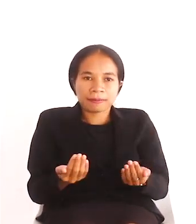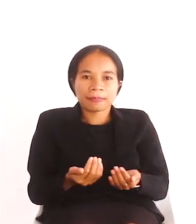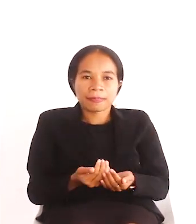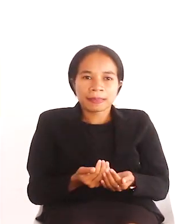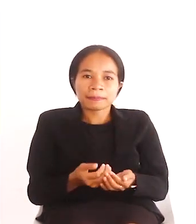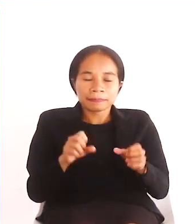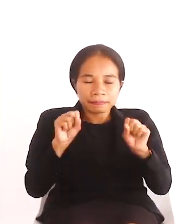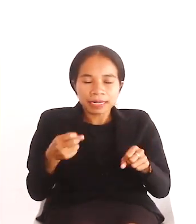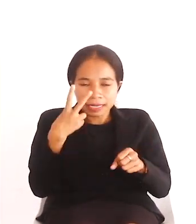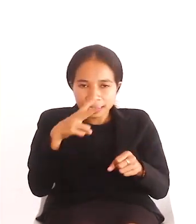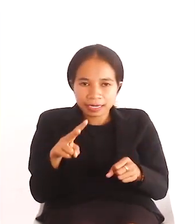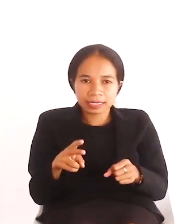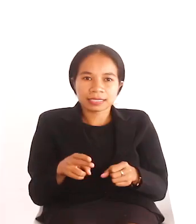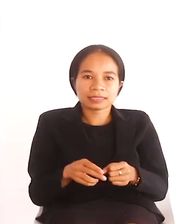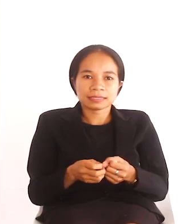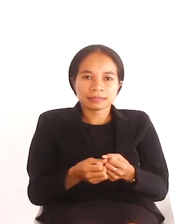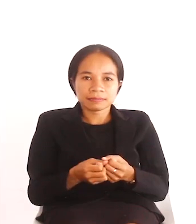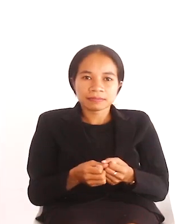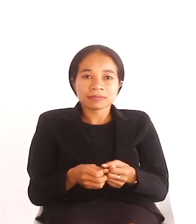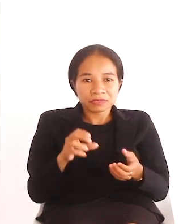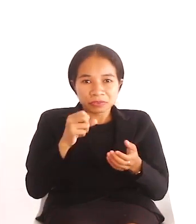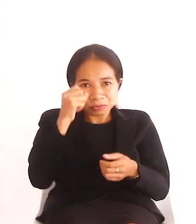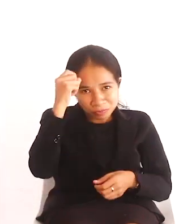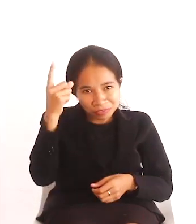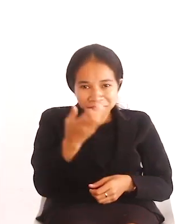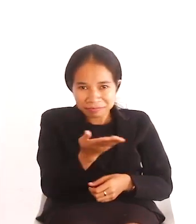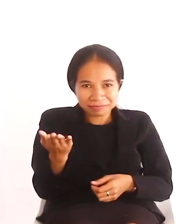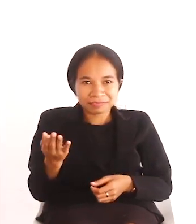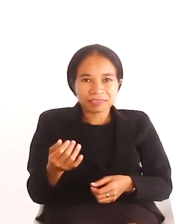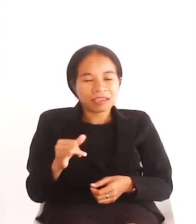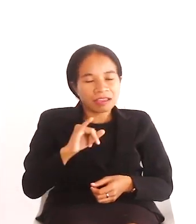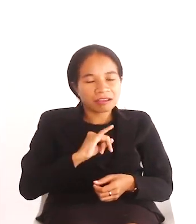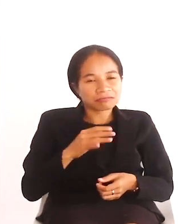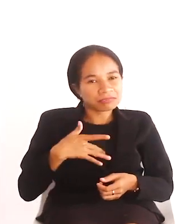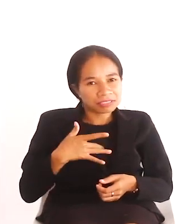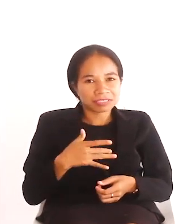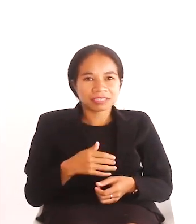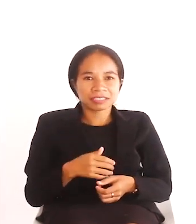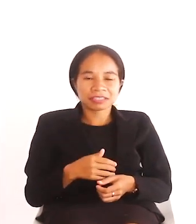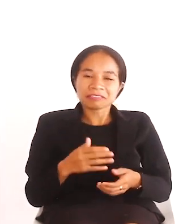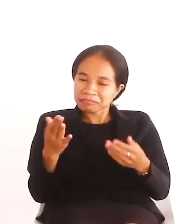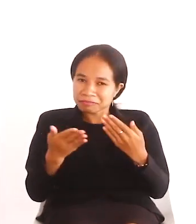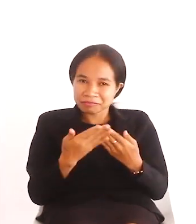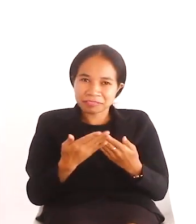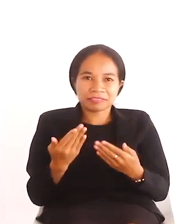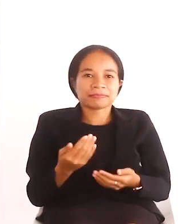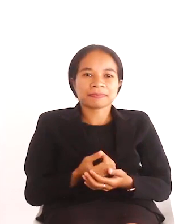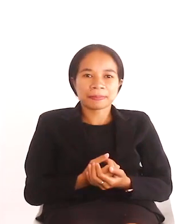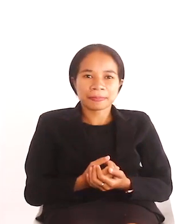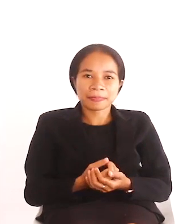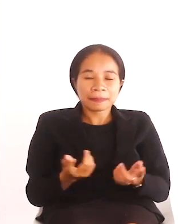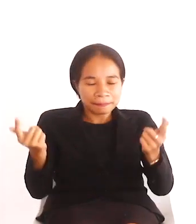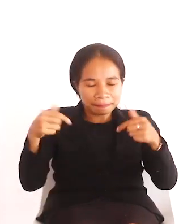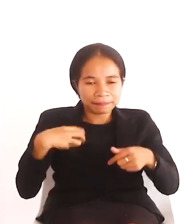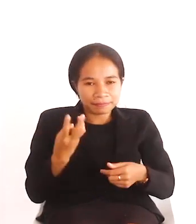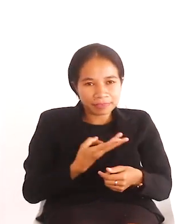sira lahanesan liu, los kalai. Compreende ona alin sira? Hausente conceito ne simples no fácil. Ma ita hare